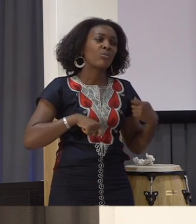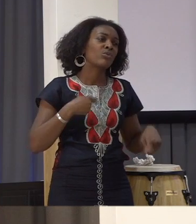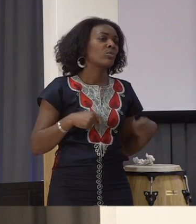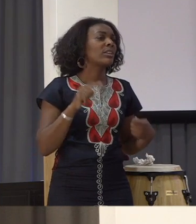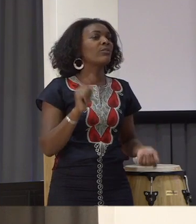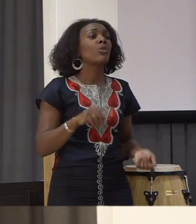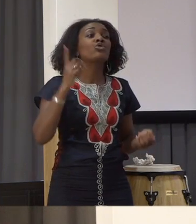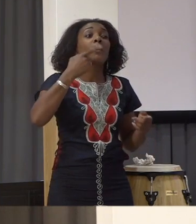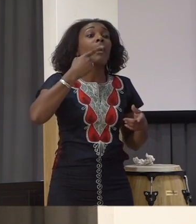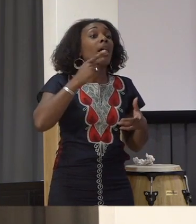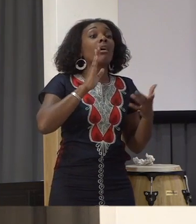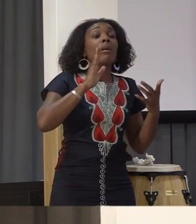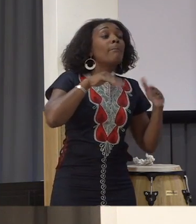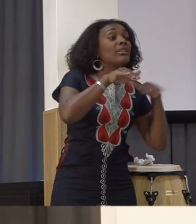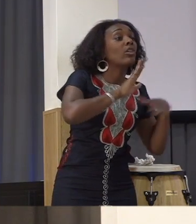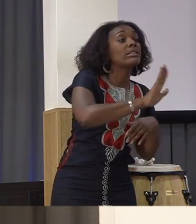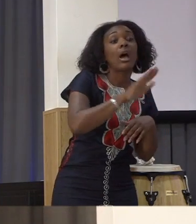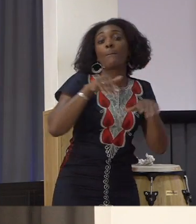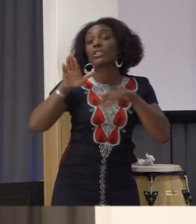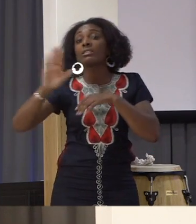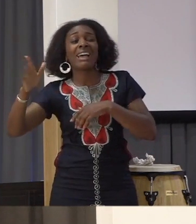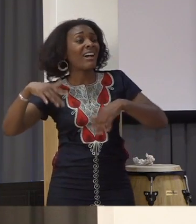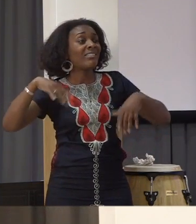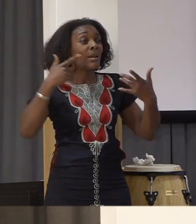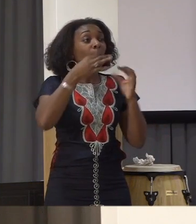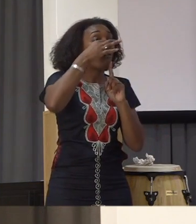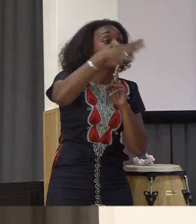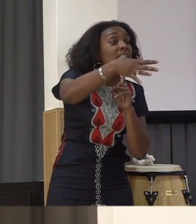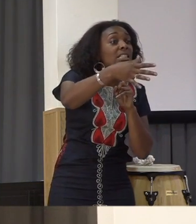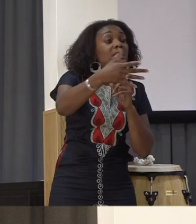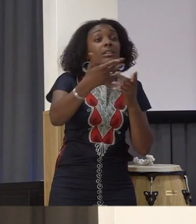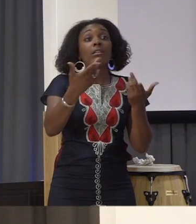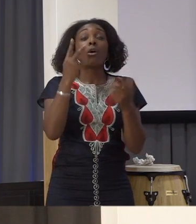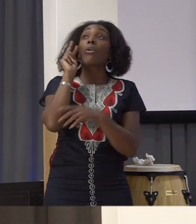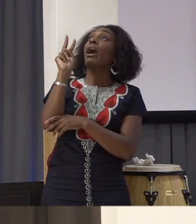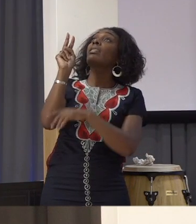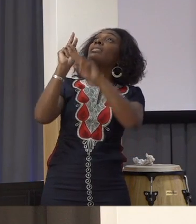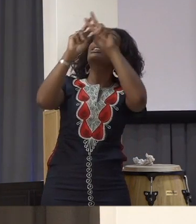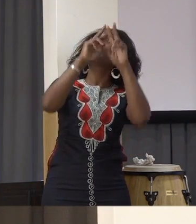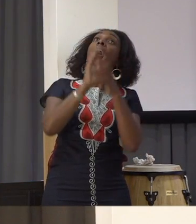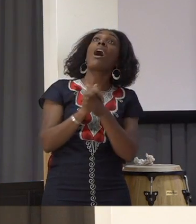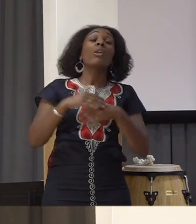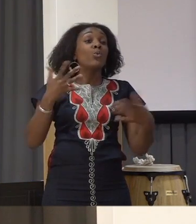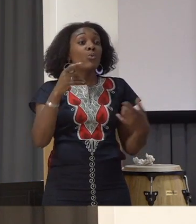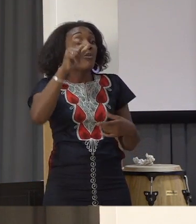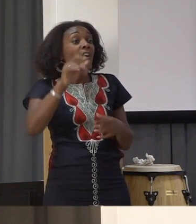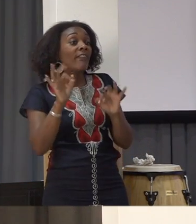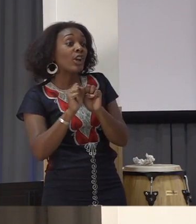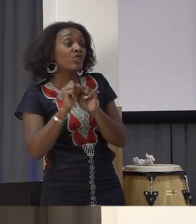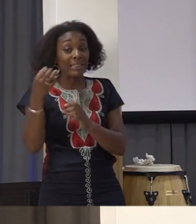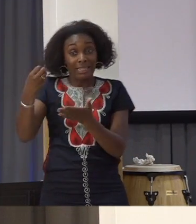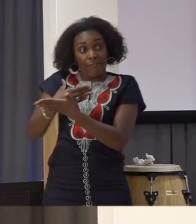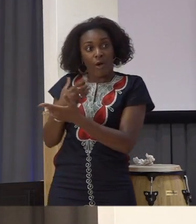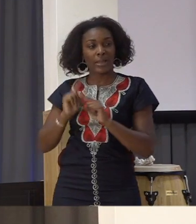d'une manière, tantôt d'une autre. Dans la nature, parfois je sais que Jésus parle lorsque tu regardes le ciel, que tu considères les étoiles et que tu vois sa grandeur. Jésus te parle de bien des